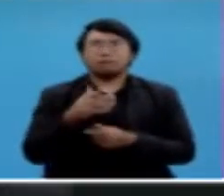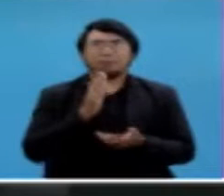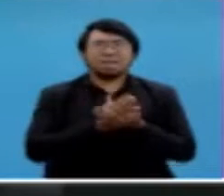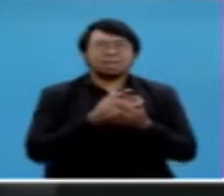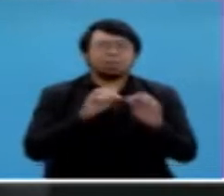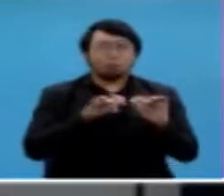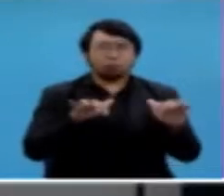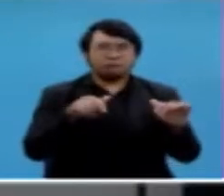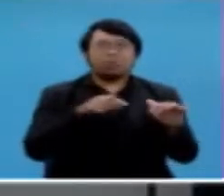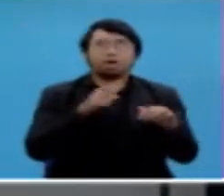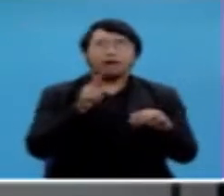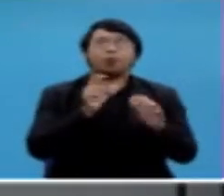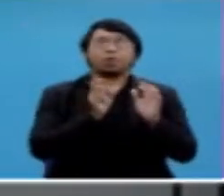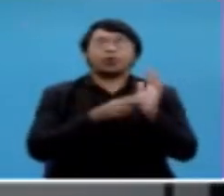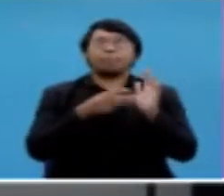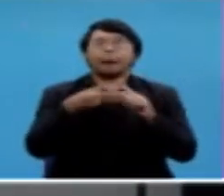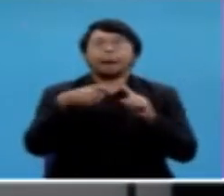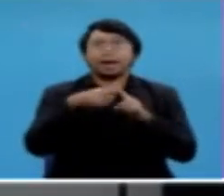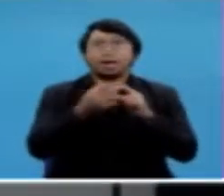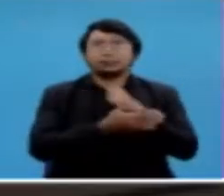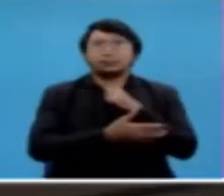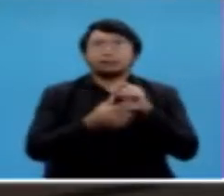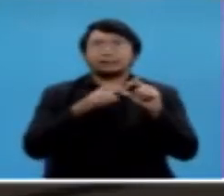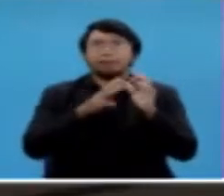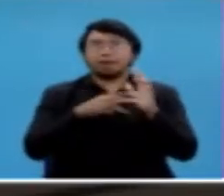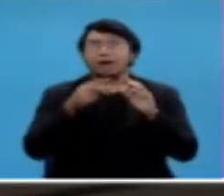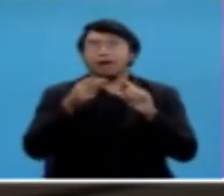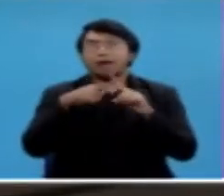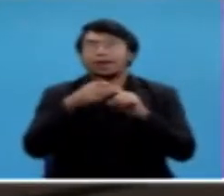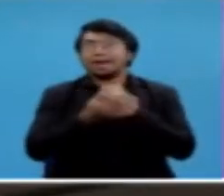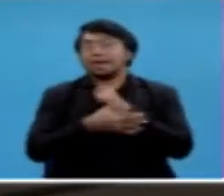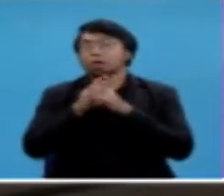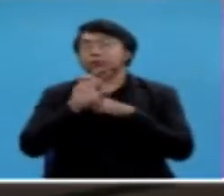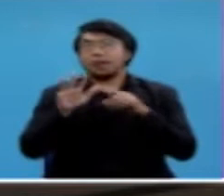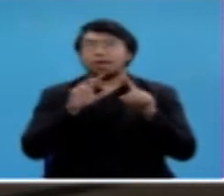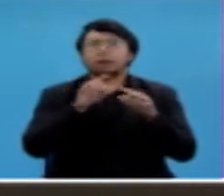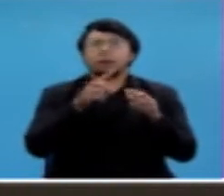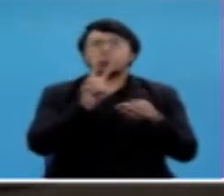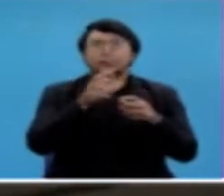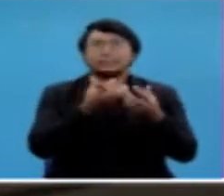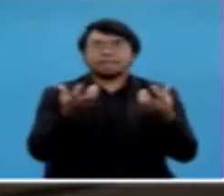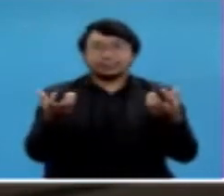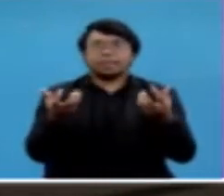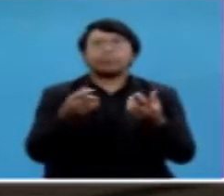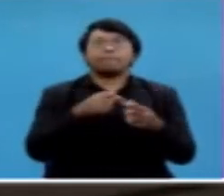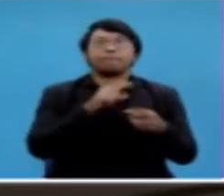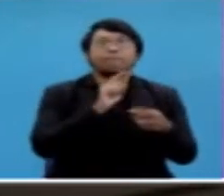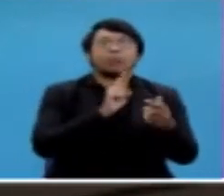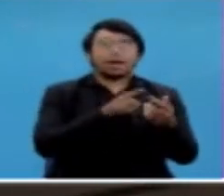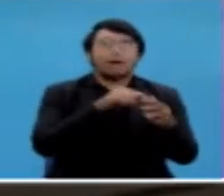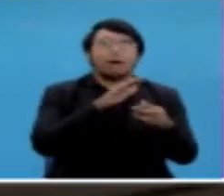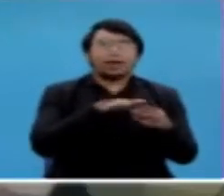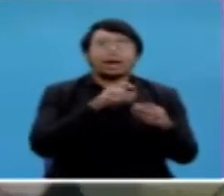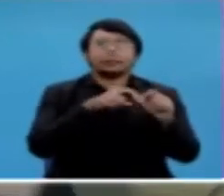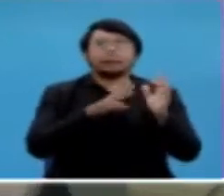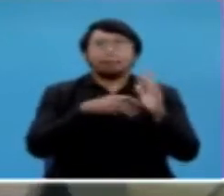UNBK di SMK Negeri 29 dibagi menjadi dua sesi. Selain itu ada juga siswa SMK Negeri 6 yang menumpang ujian